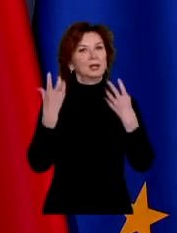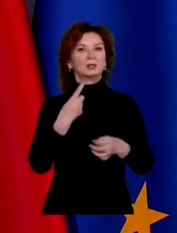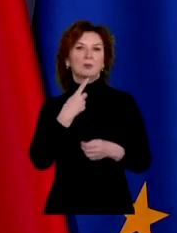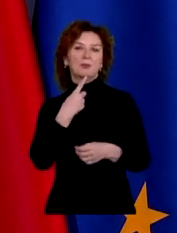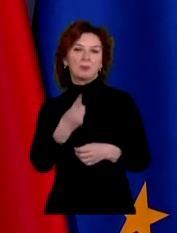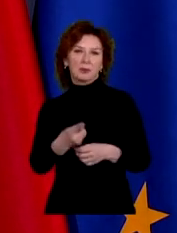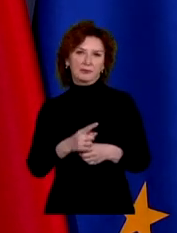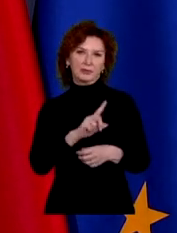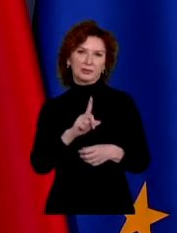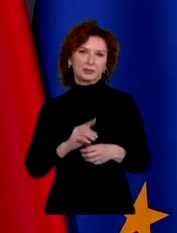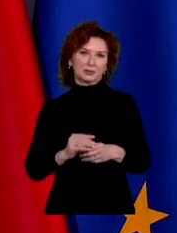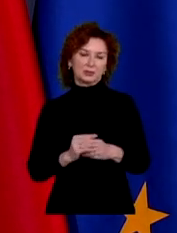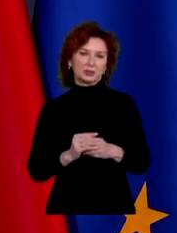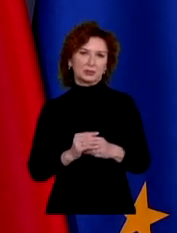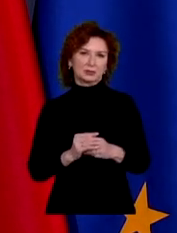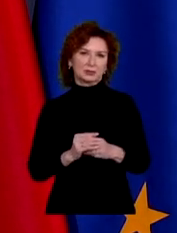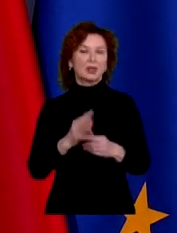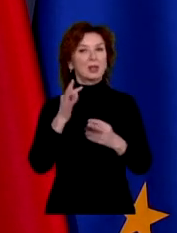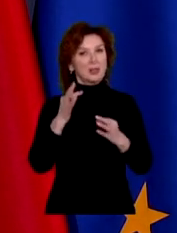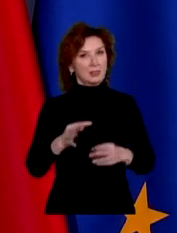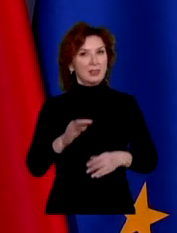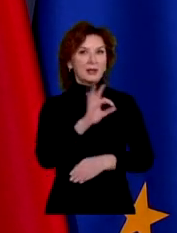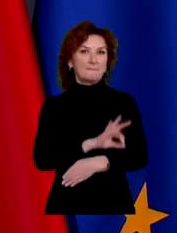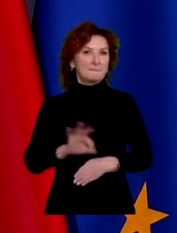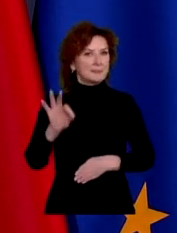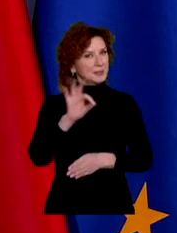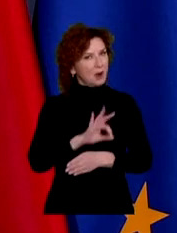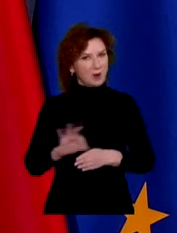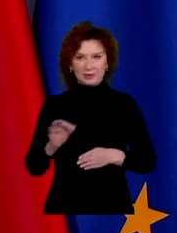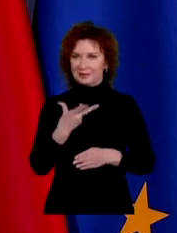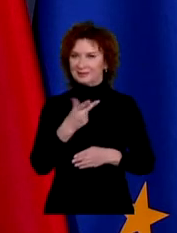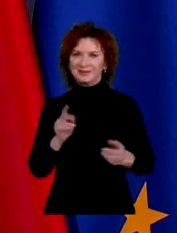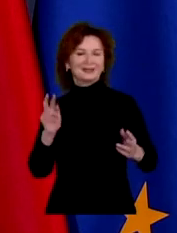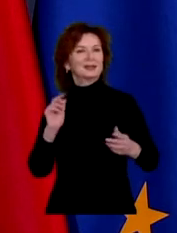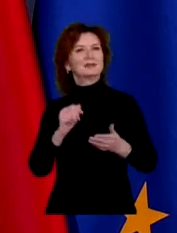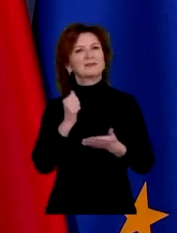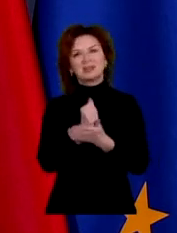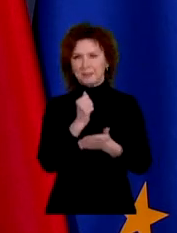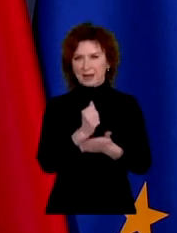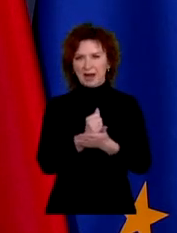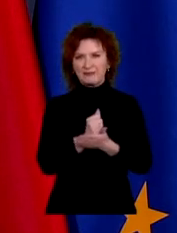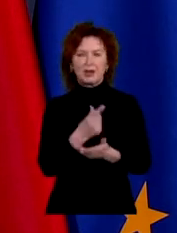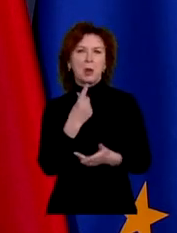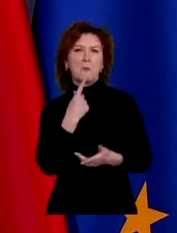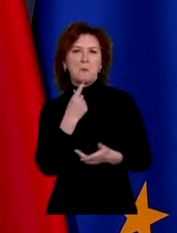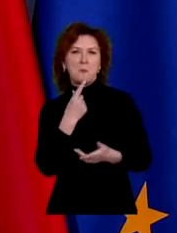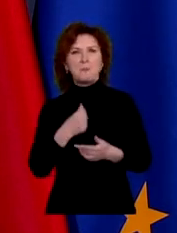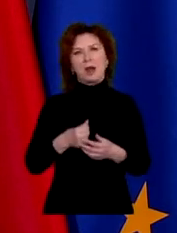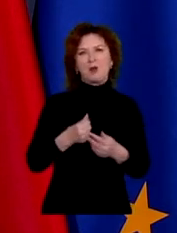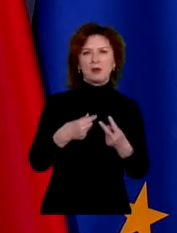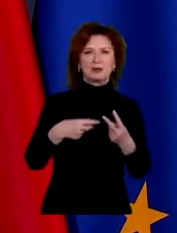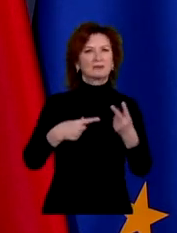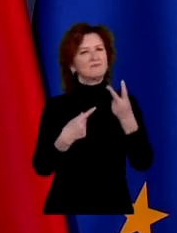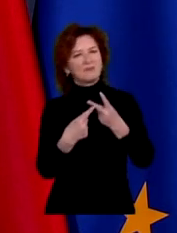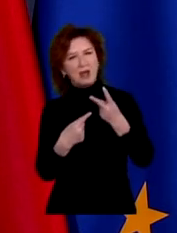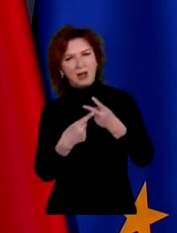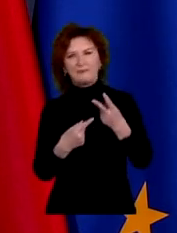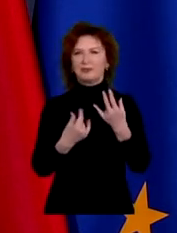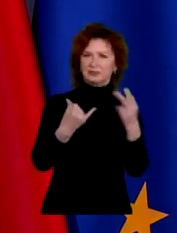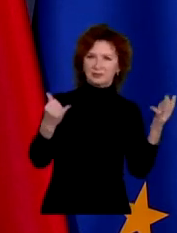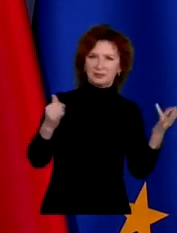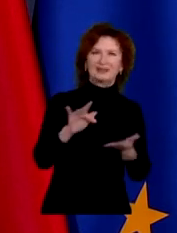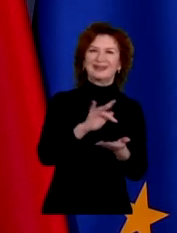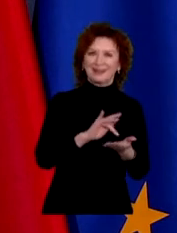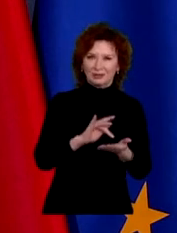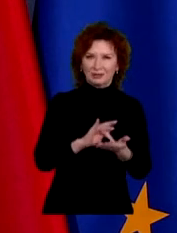że ten projekt w żaden sposób nie dotyka mediów regionalnych, nie dotyka małych mediów. On jest skierowany do tych podmiotów,